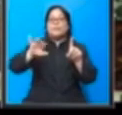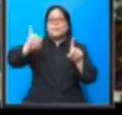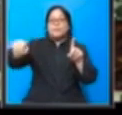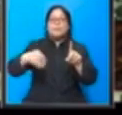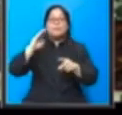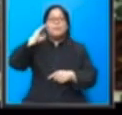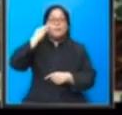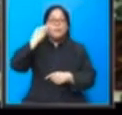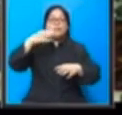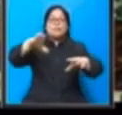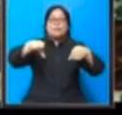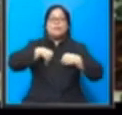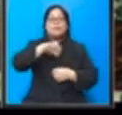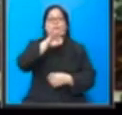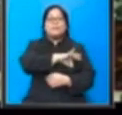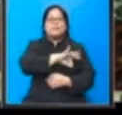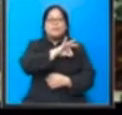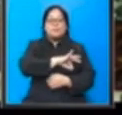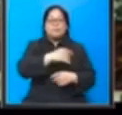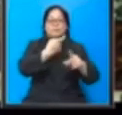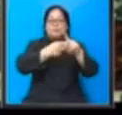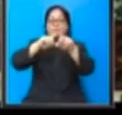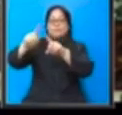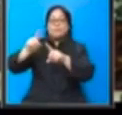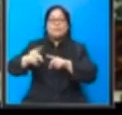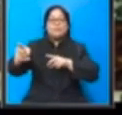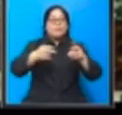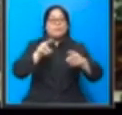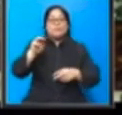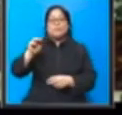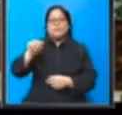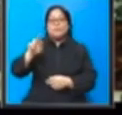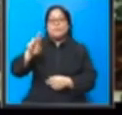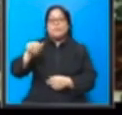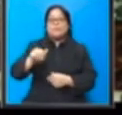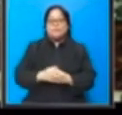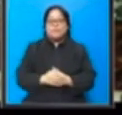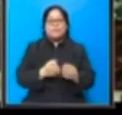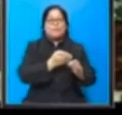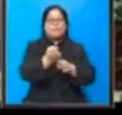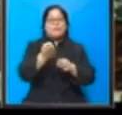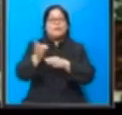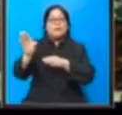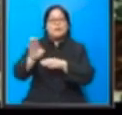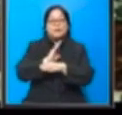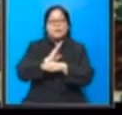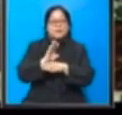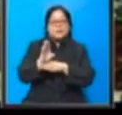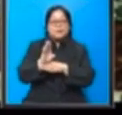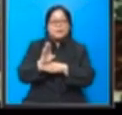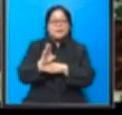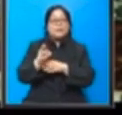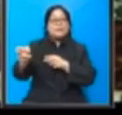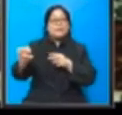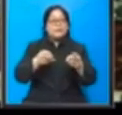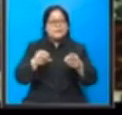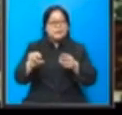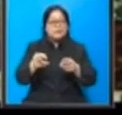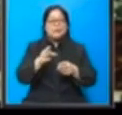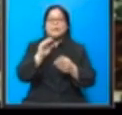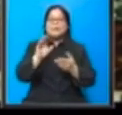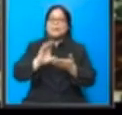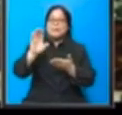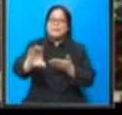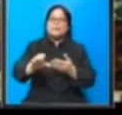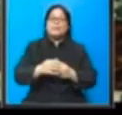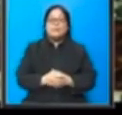Bumiputera telah menerima manfaat daripada pelbagai inisiatif marah dalam bidang keusahawanan ia Gan dan